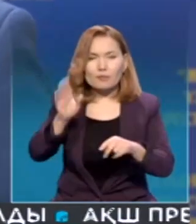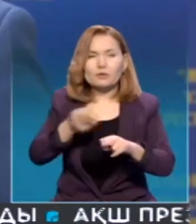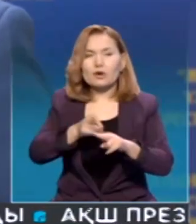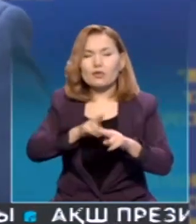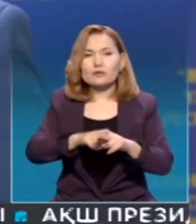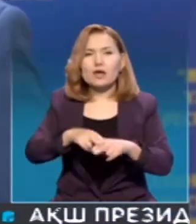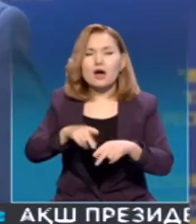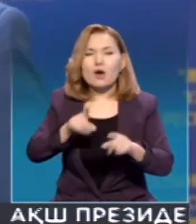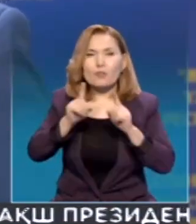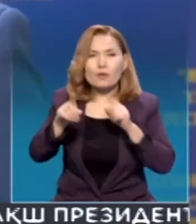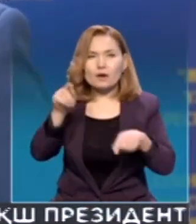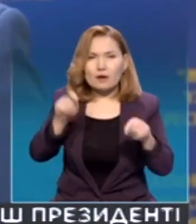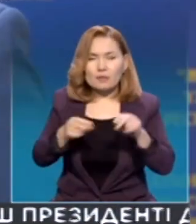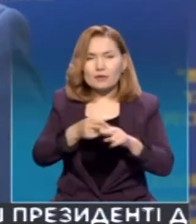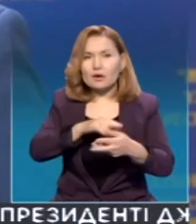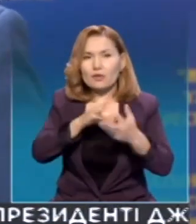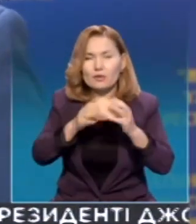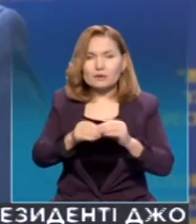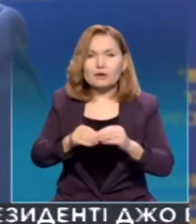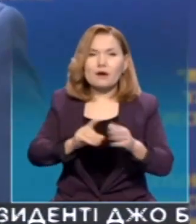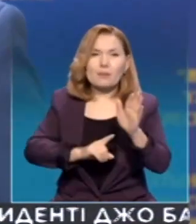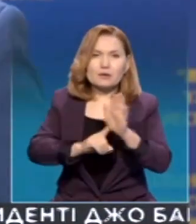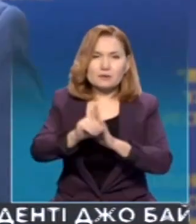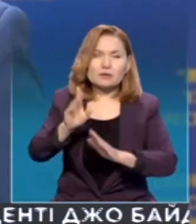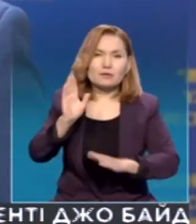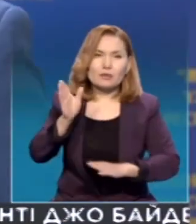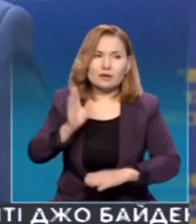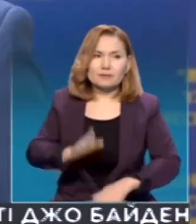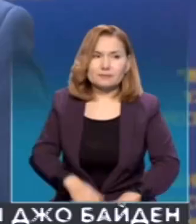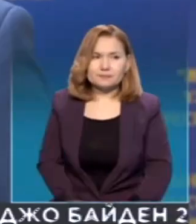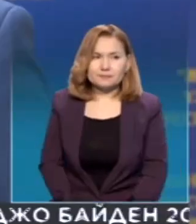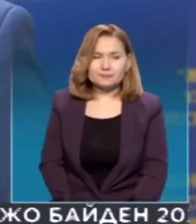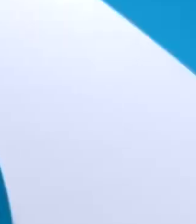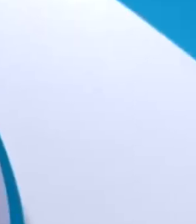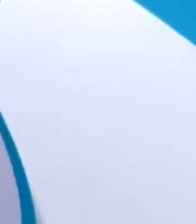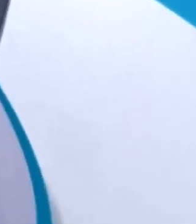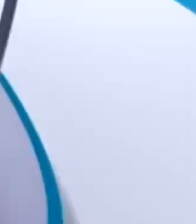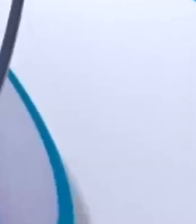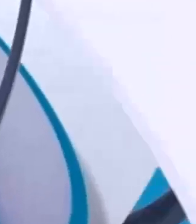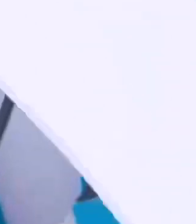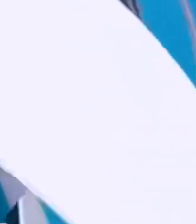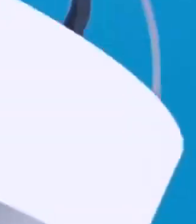бүгінгі іс-шараларымыз сол форумдардың бастамасы болып табылады.